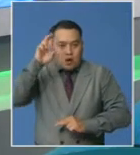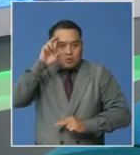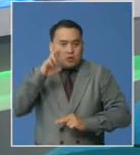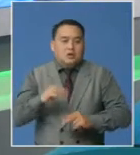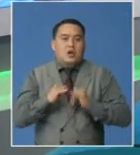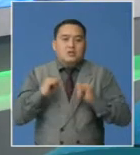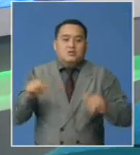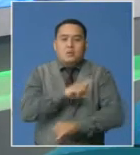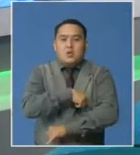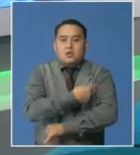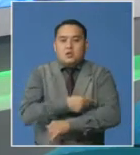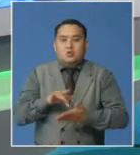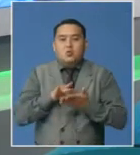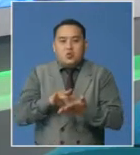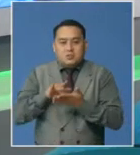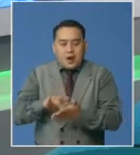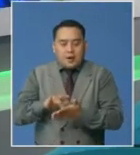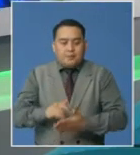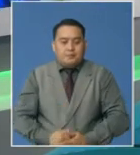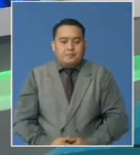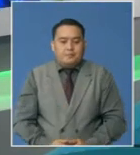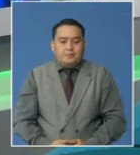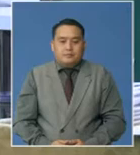развитии медицины и медицинского туризма.